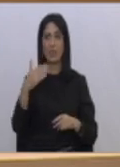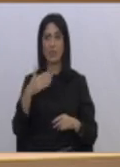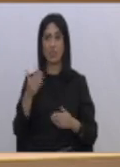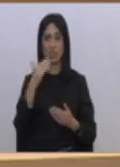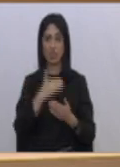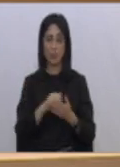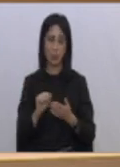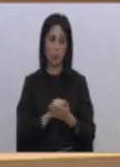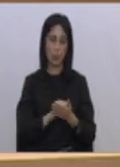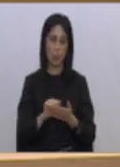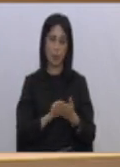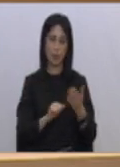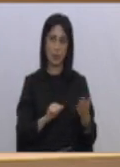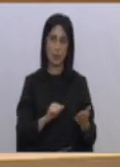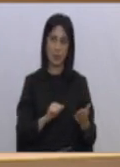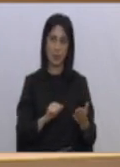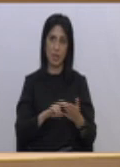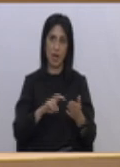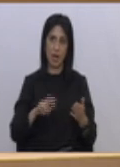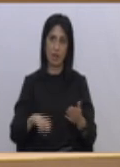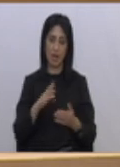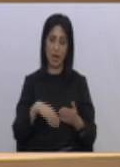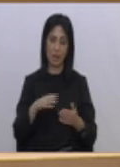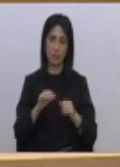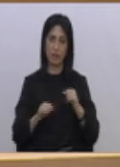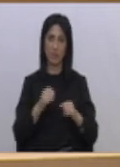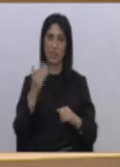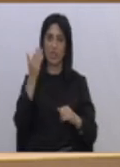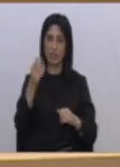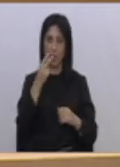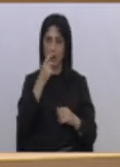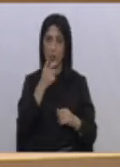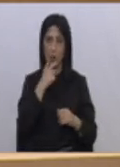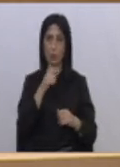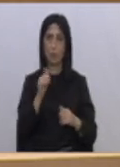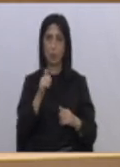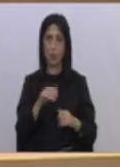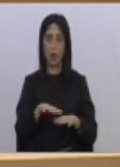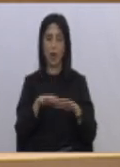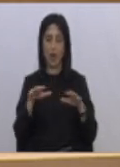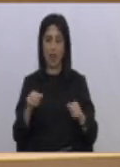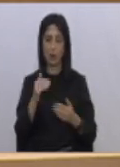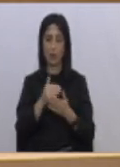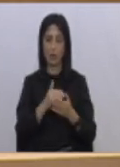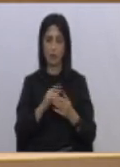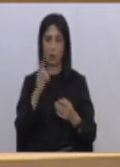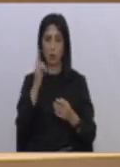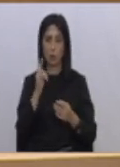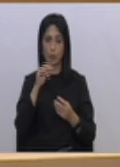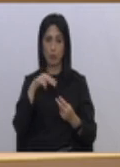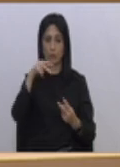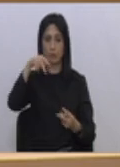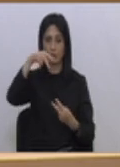შემდგარ დოკუმენტზე გასვლის და ანულირების მცდელობას თქვენ გამოიყურებით როგორც ავტოკრატიული რეჟიმის